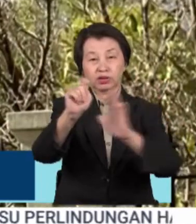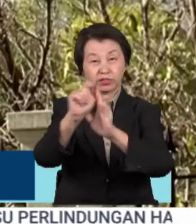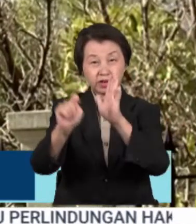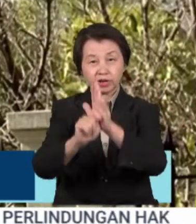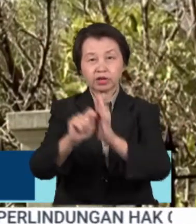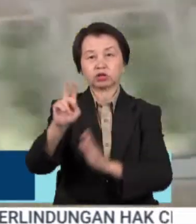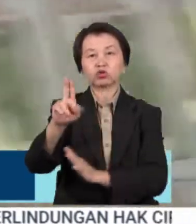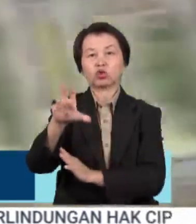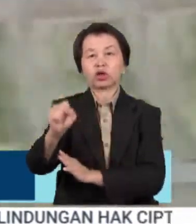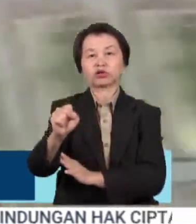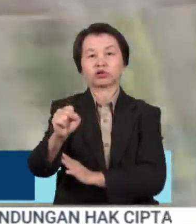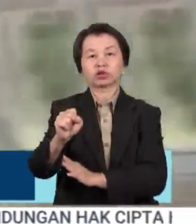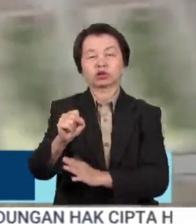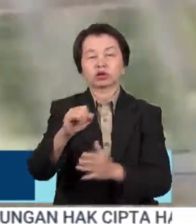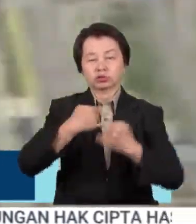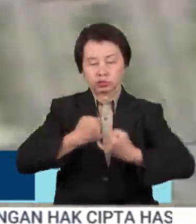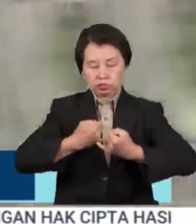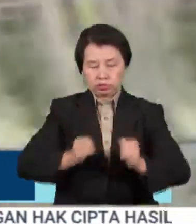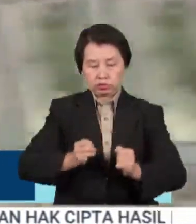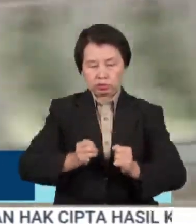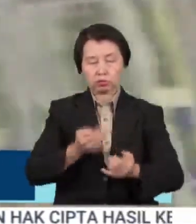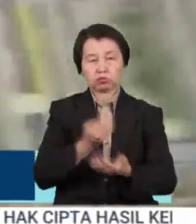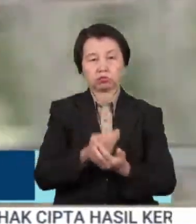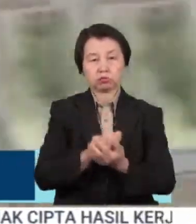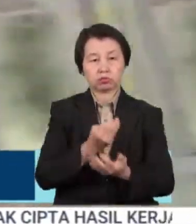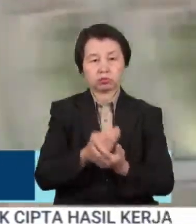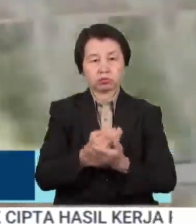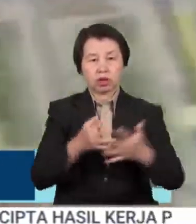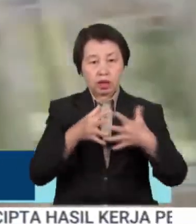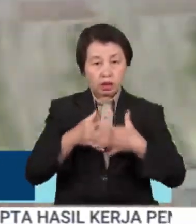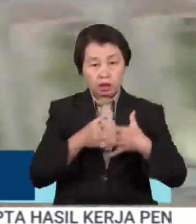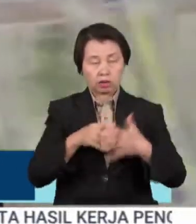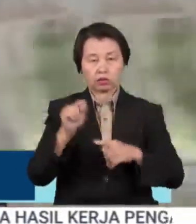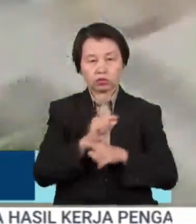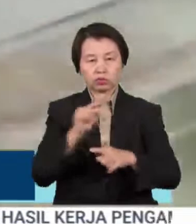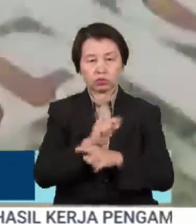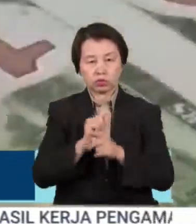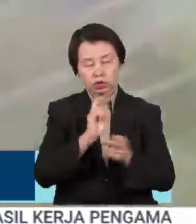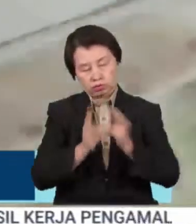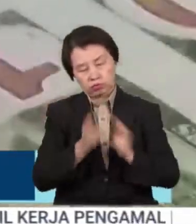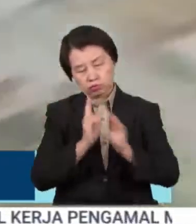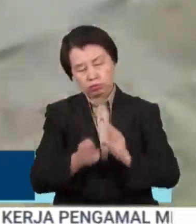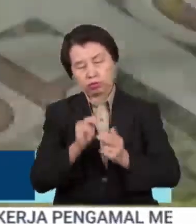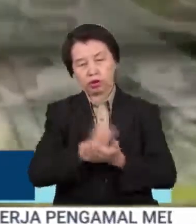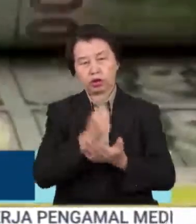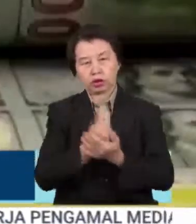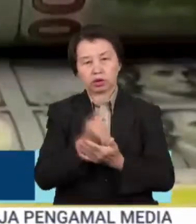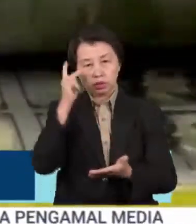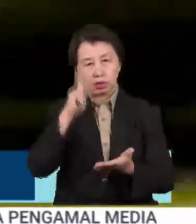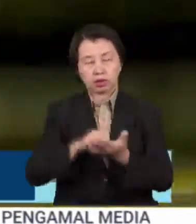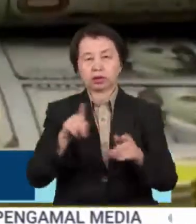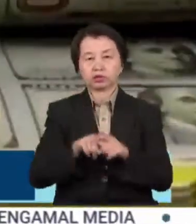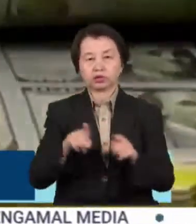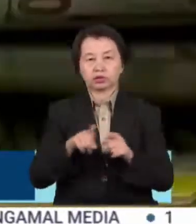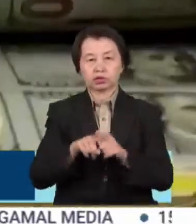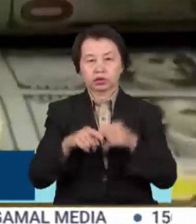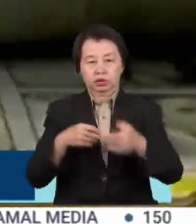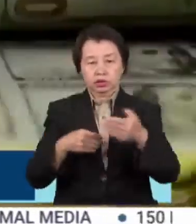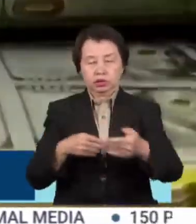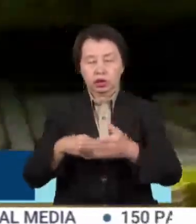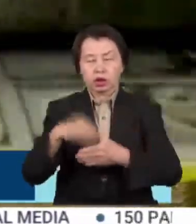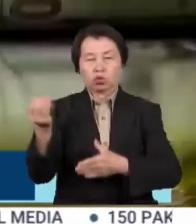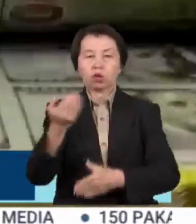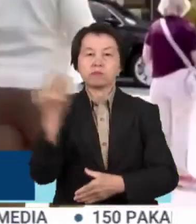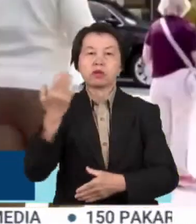$31.4 trilion. Susulan itu, Jabatan Pembendaharaan Amerika menggunakan perubahan perakaunan yang dikenali sebagai langkah luar